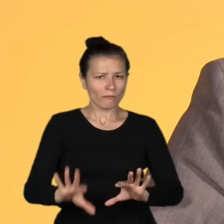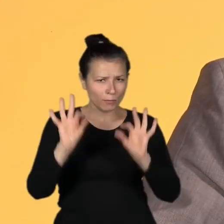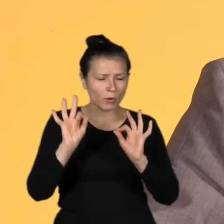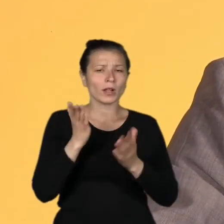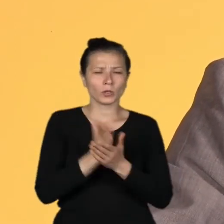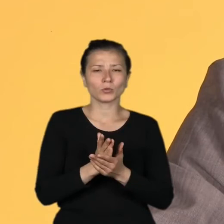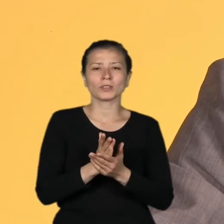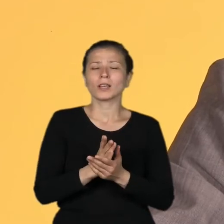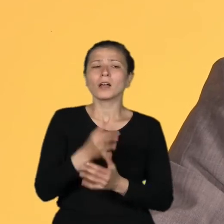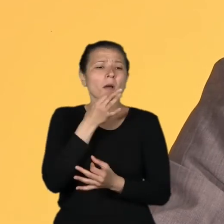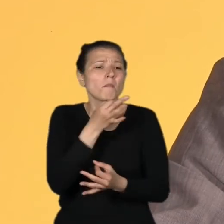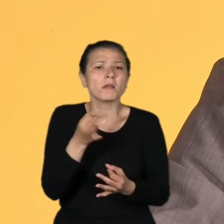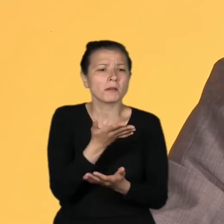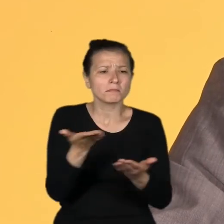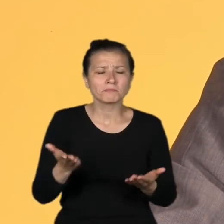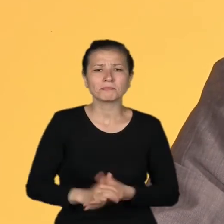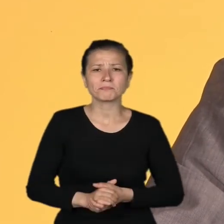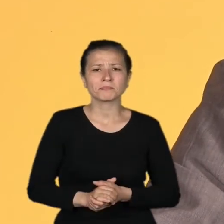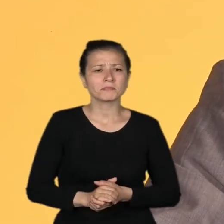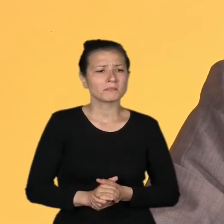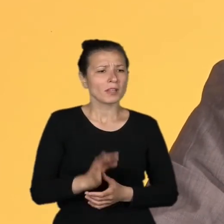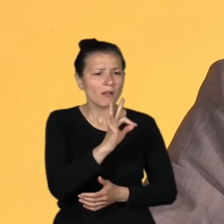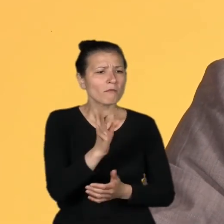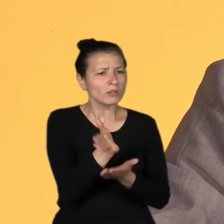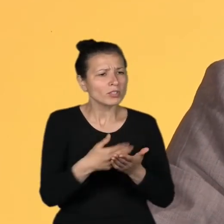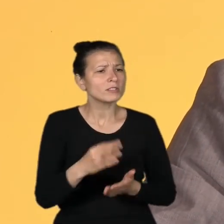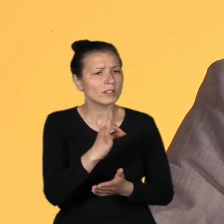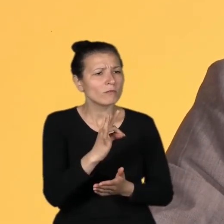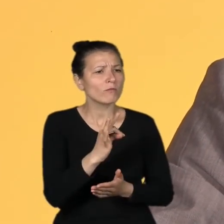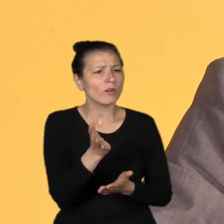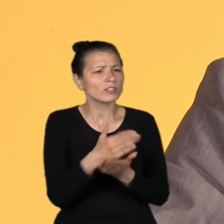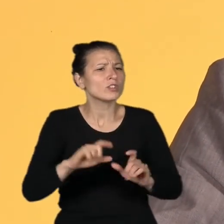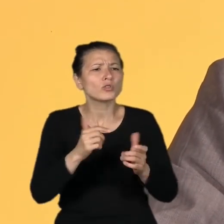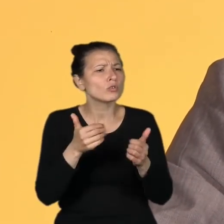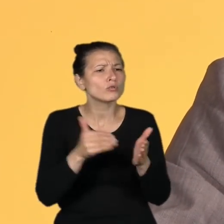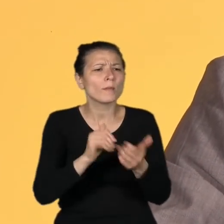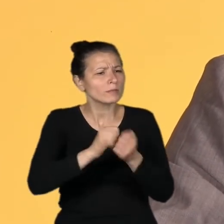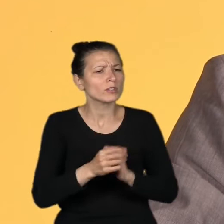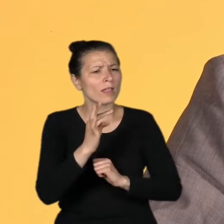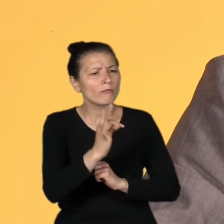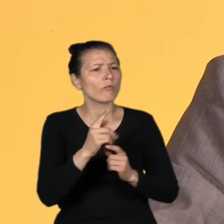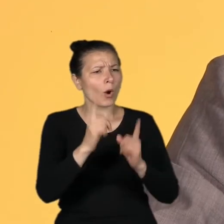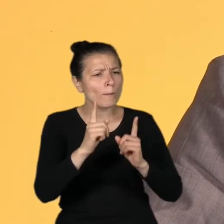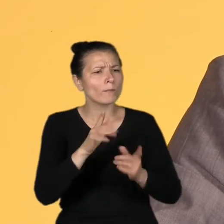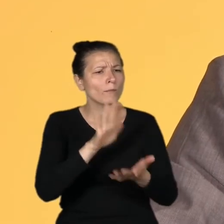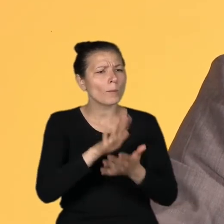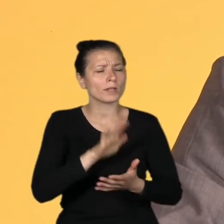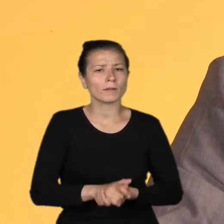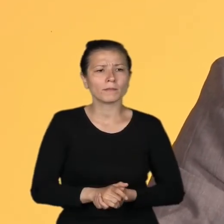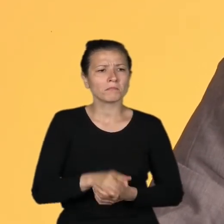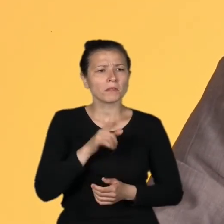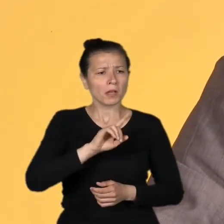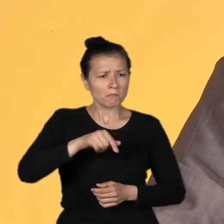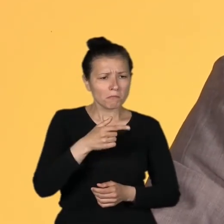oczywiście pytam się, co w waszej dzielnicy, państwa dzielnicy trzeba tutaj zmienić, waszym zdaniem. Odpowiedź była, no ale my na